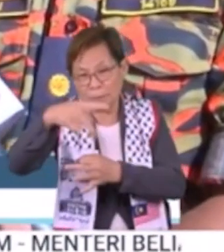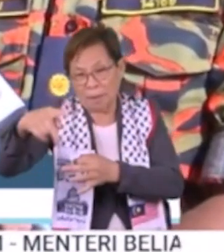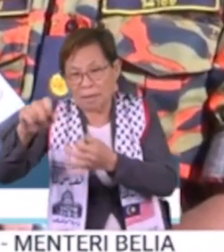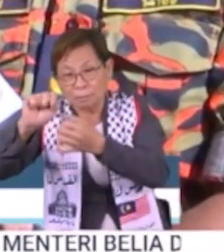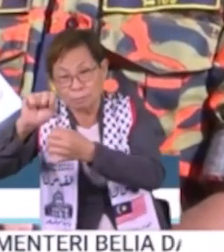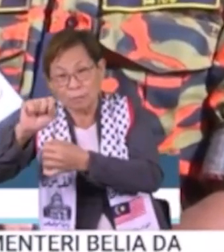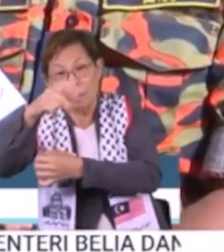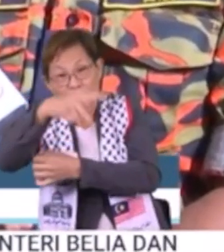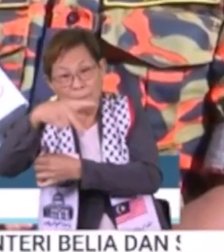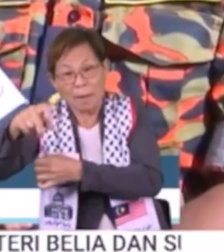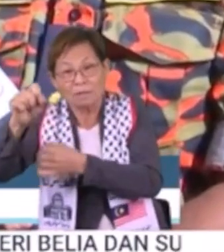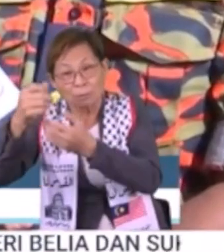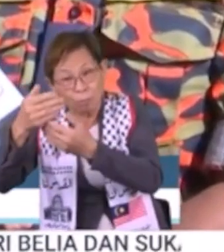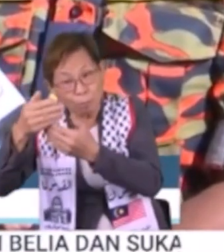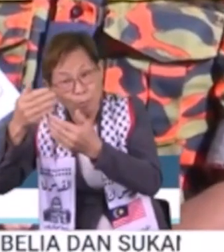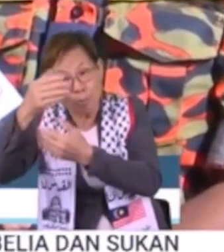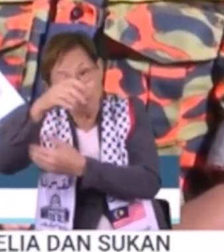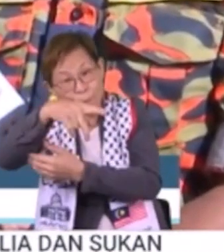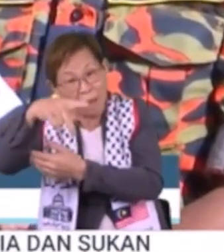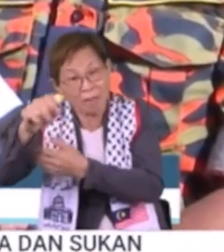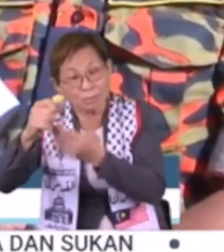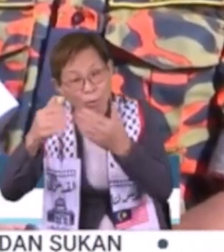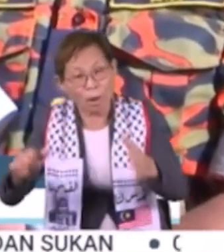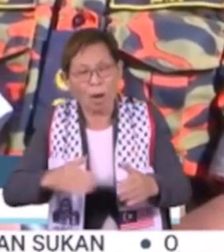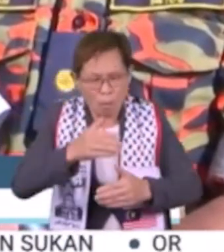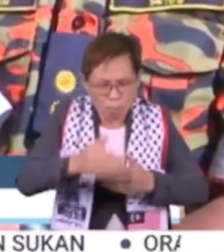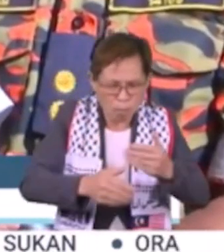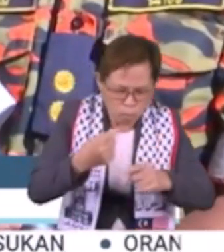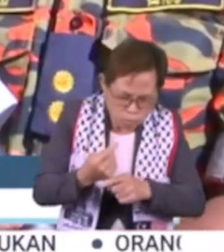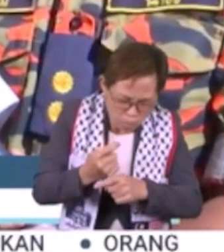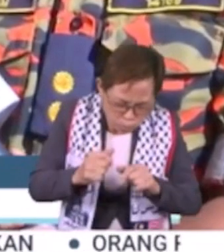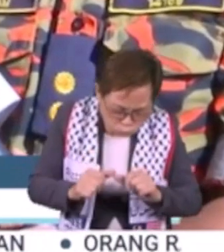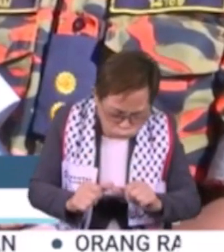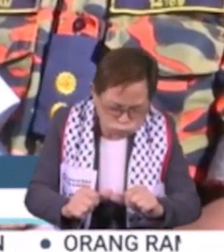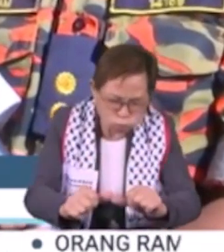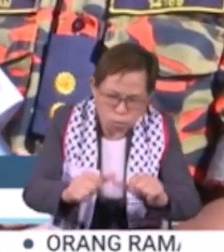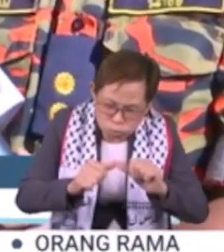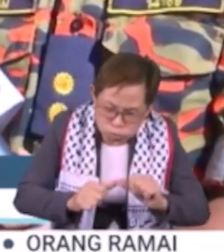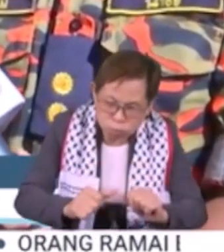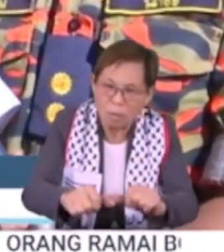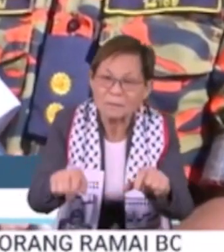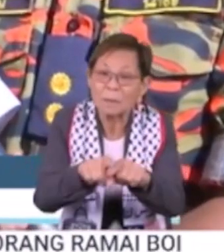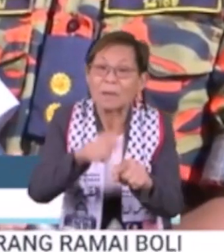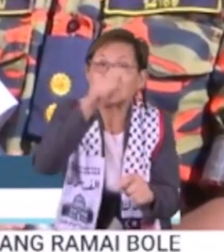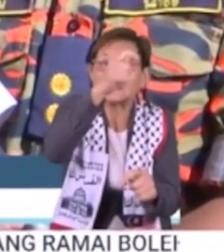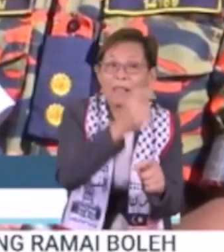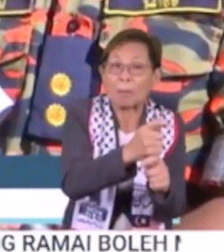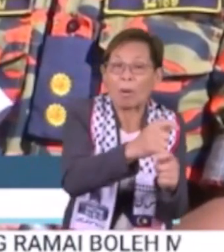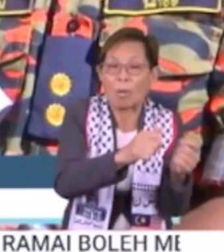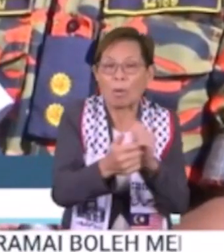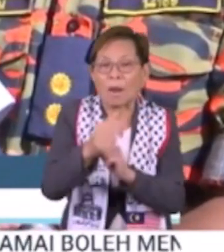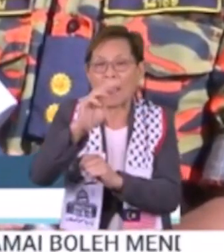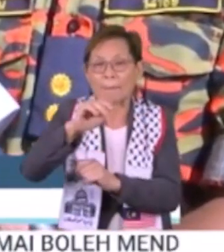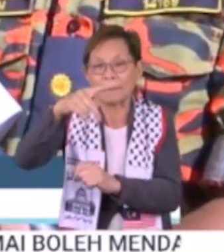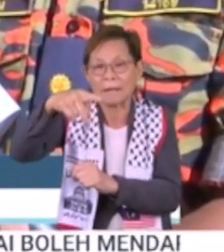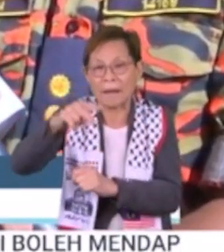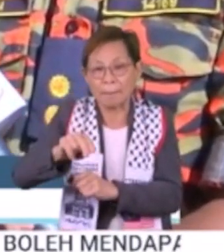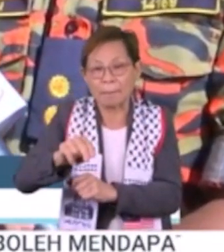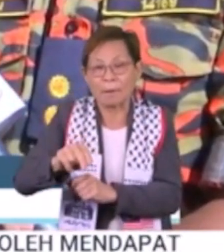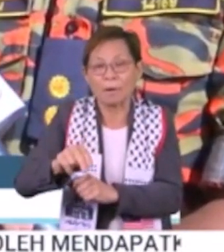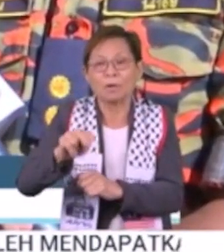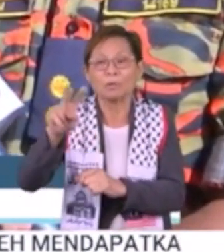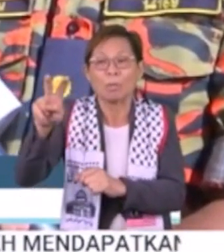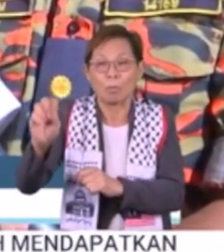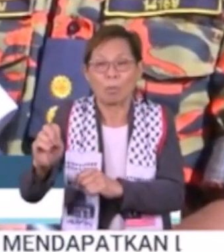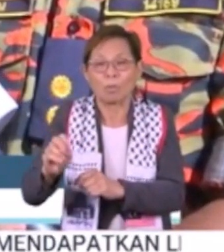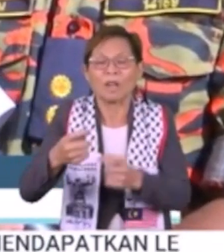dibuka jadi proses latihan ini akan diadakan berterusan seperti mana yang telah ditetapkan oleh arahan MKN nombor 20 yang